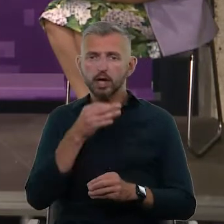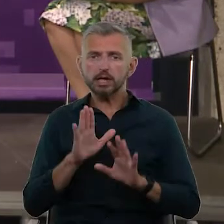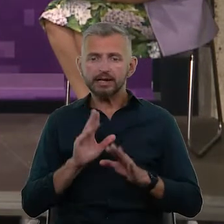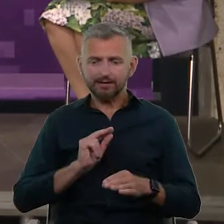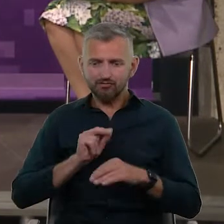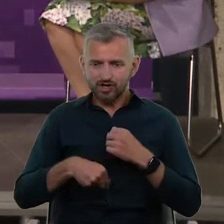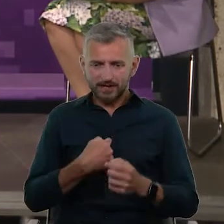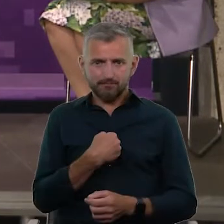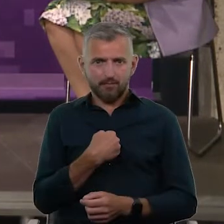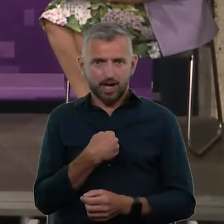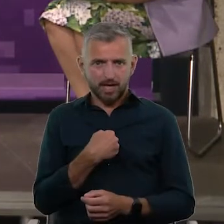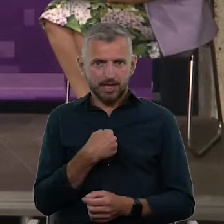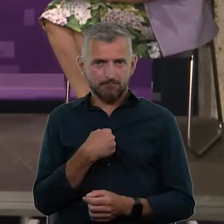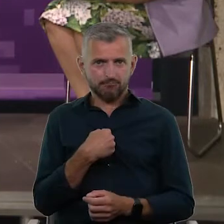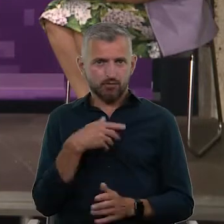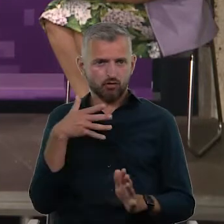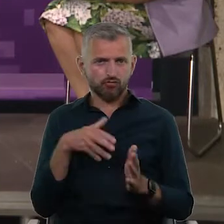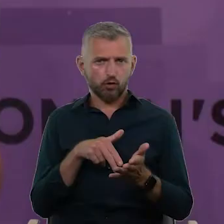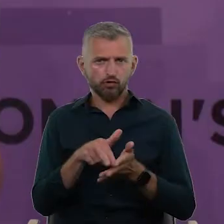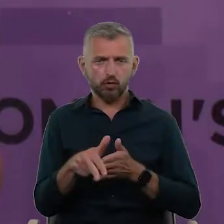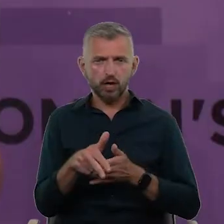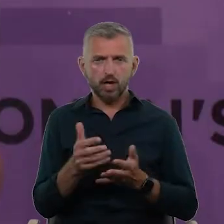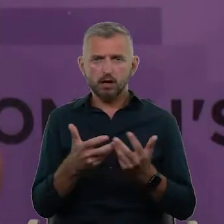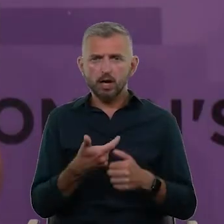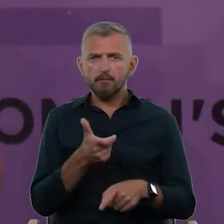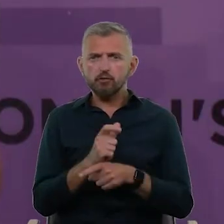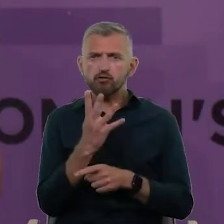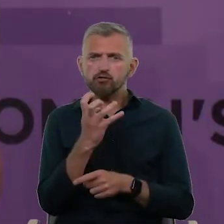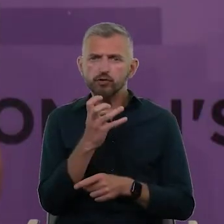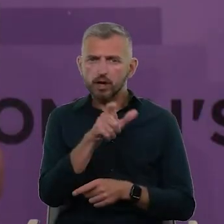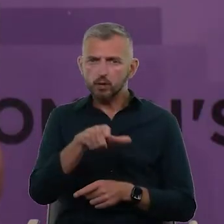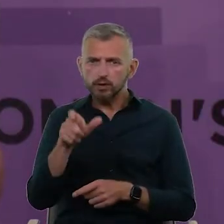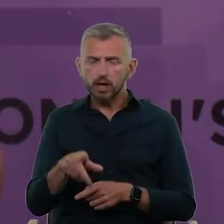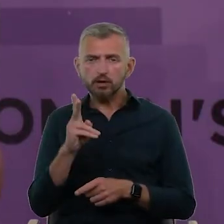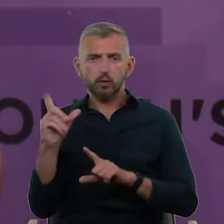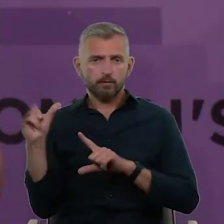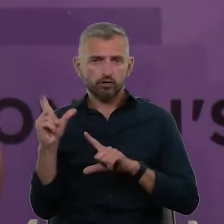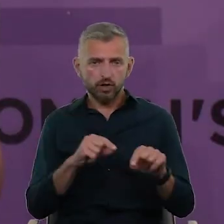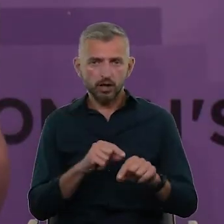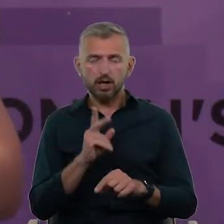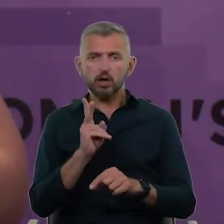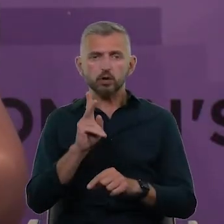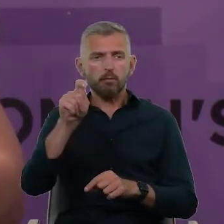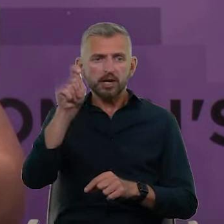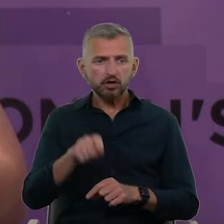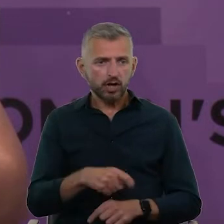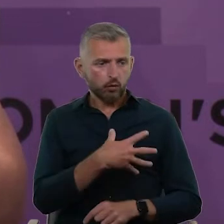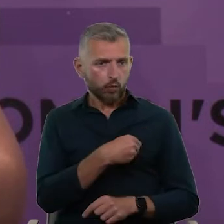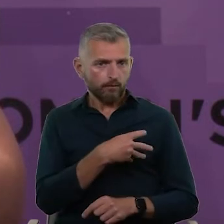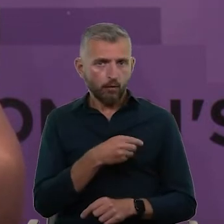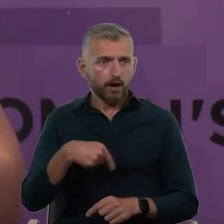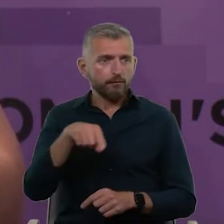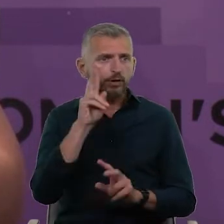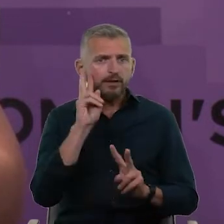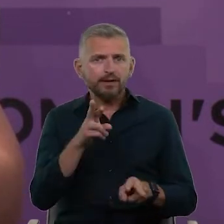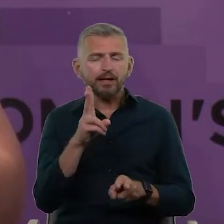мене пройшло, я рахувала, більше 400 людей, які виїжджали, які приїжджали до Львова, вони не знали,